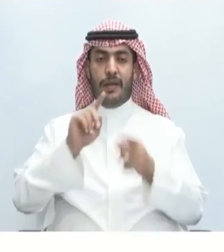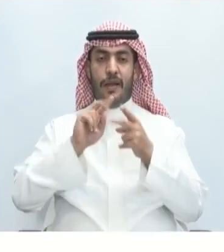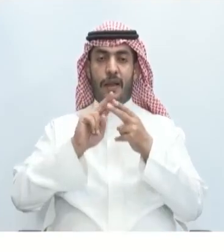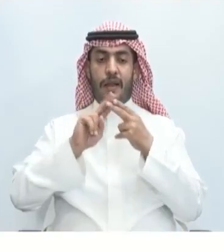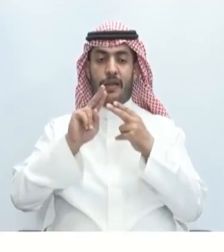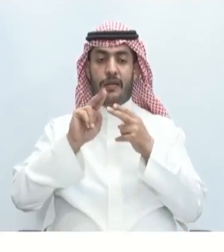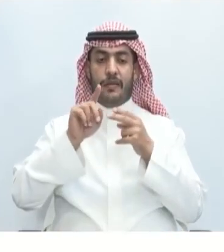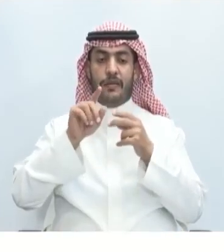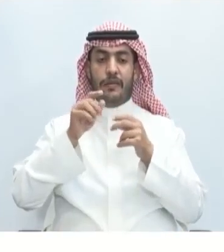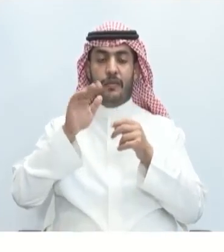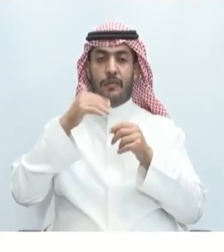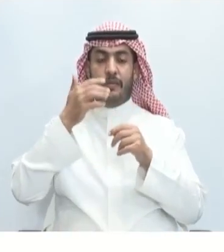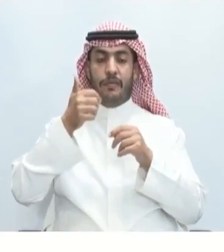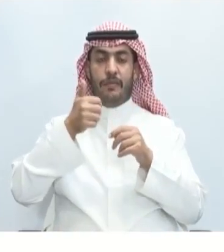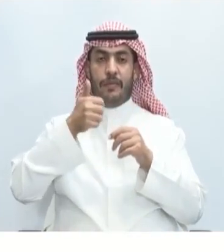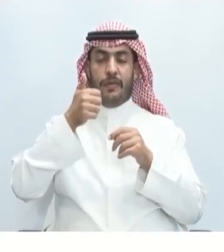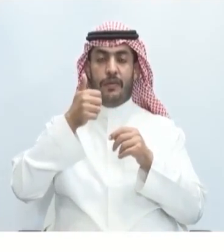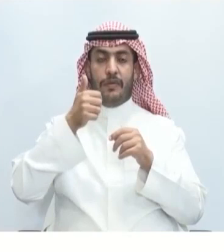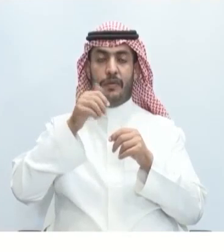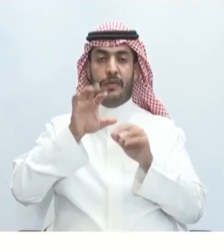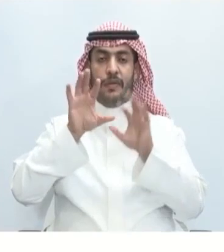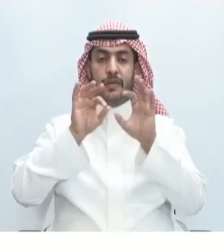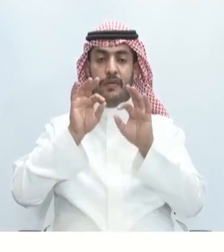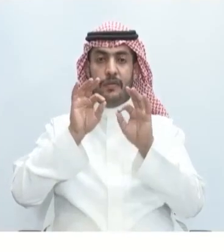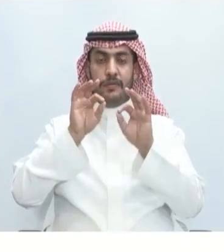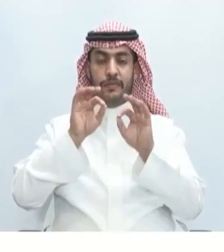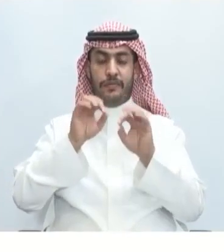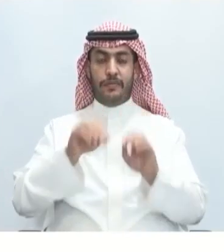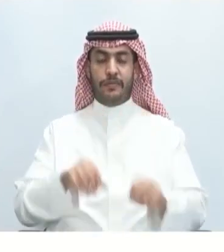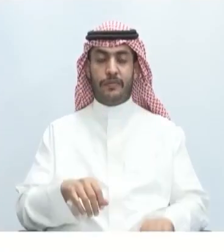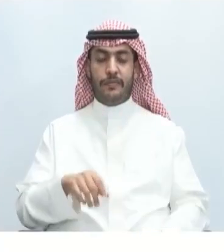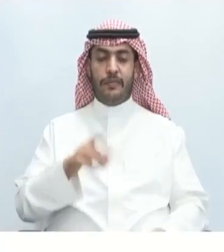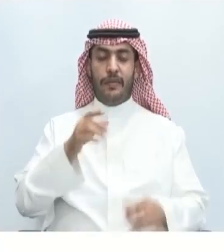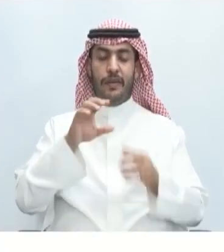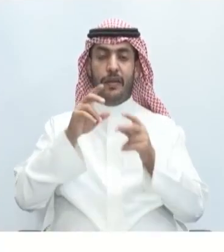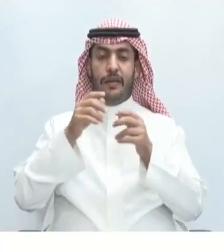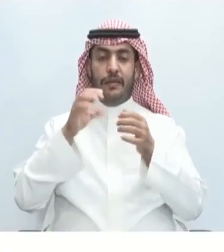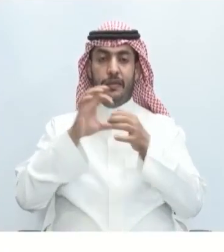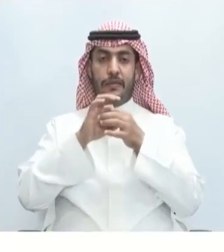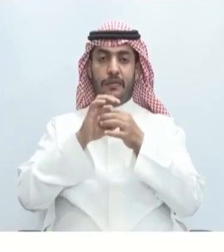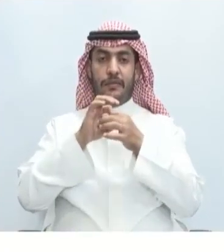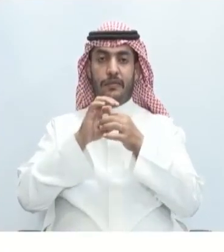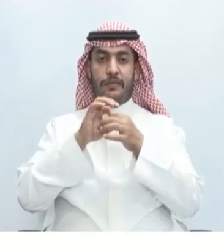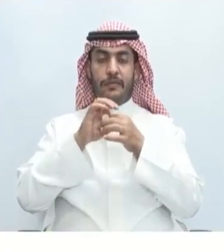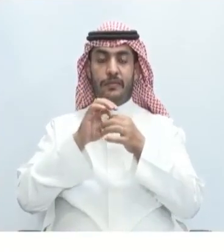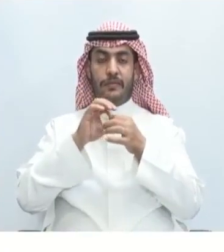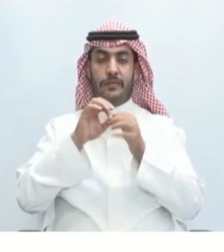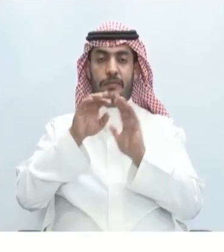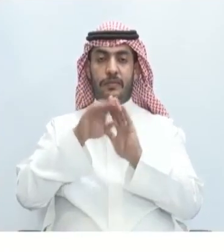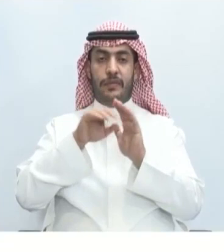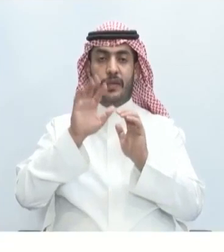الحل وبالتاكيد هنالك خيار كما ذكرنا هو من اعدادات نتاكد انها